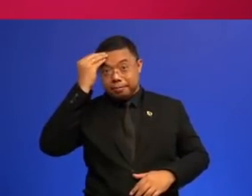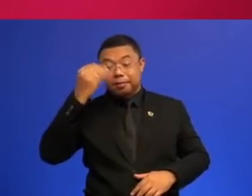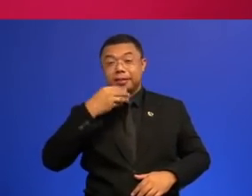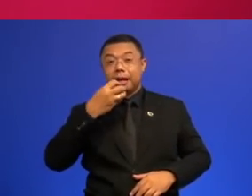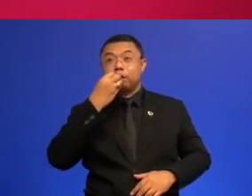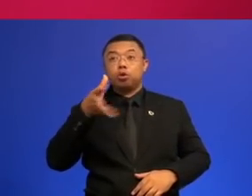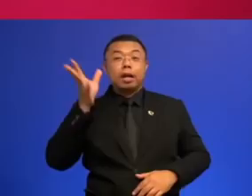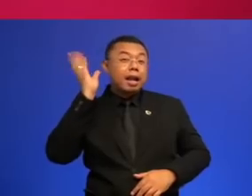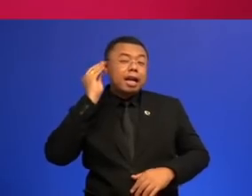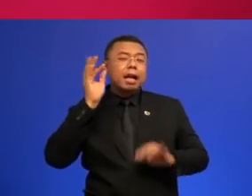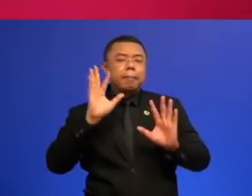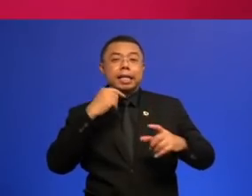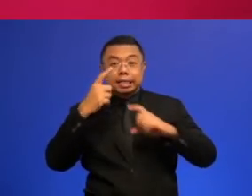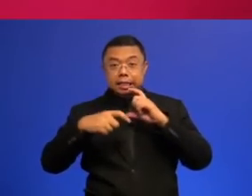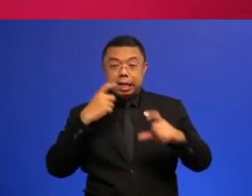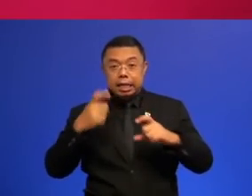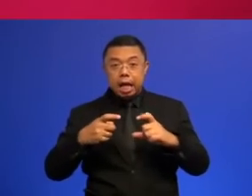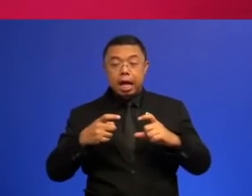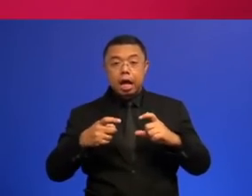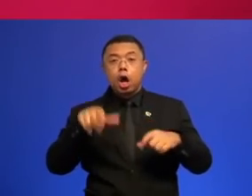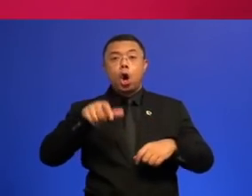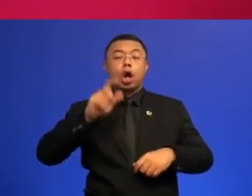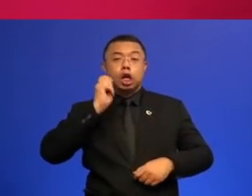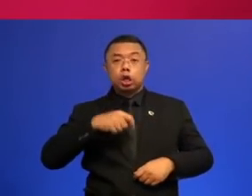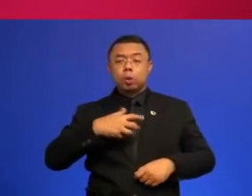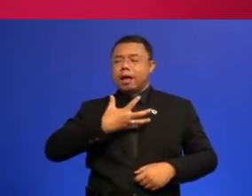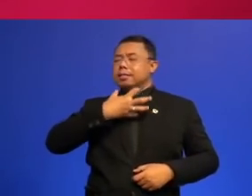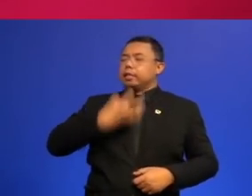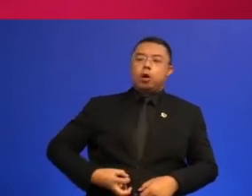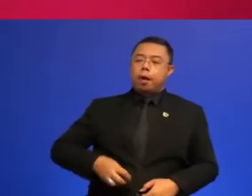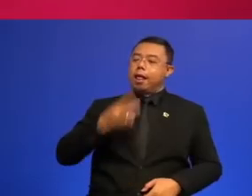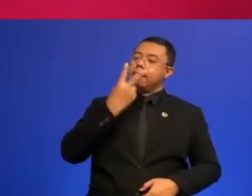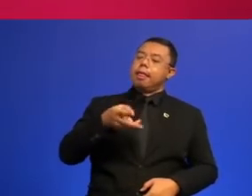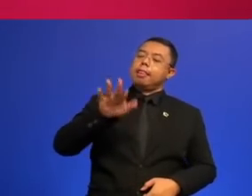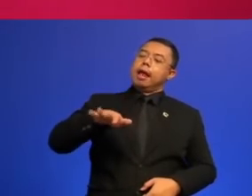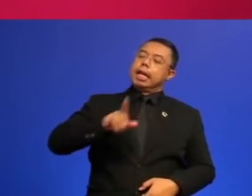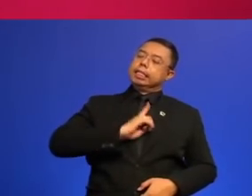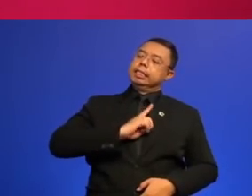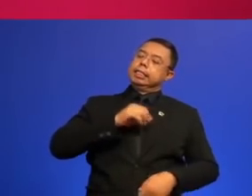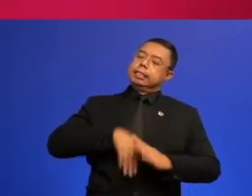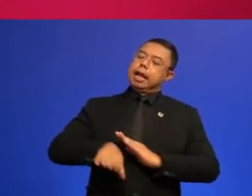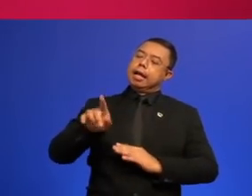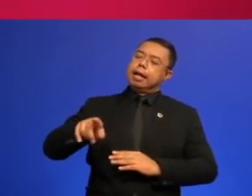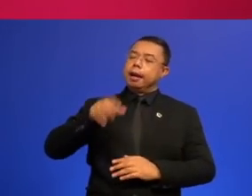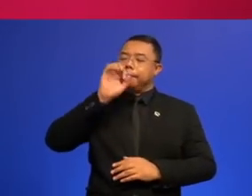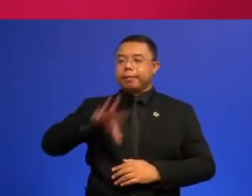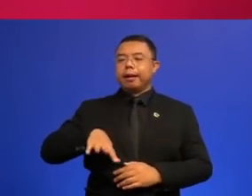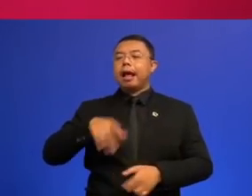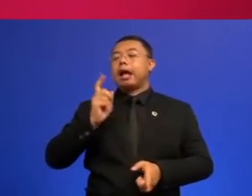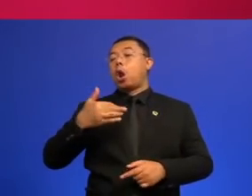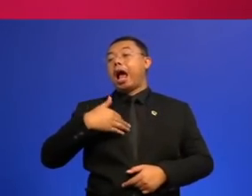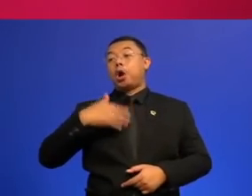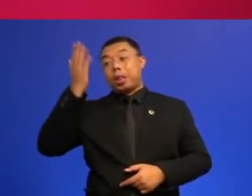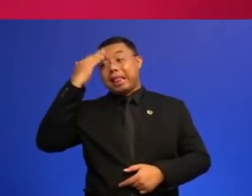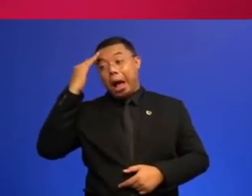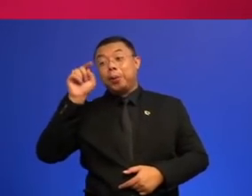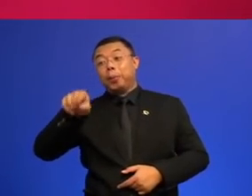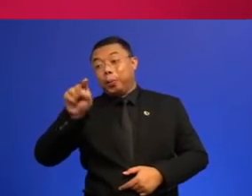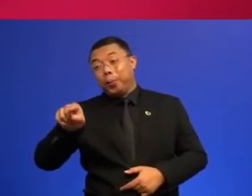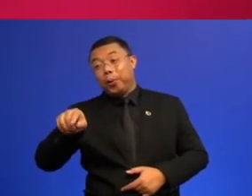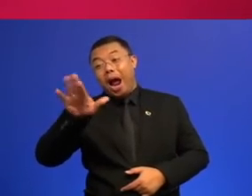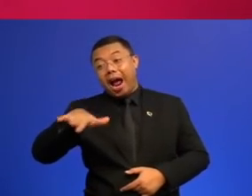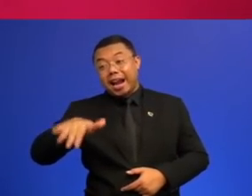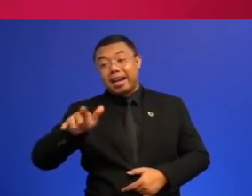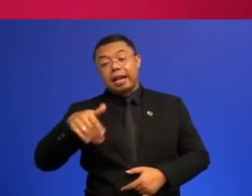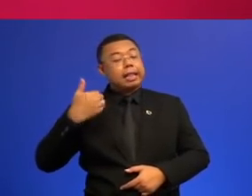Saya sudah dengar banyak cerita. Orang tua yang kecewa dengan anak kandungnya sendiri dan berkata, kalau aku tahu anak